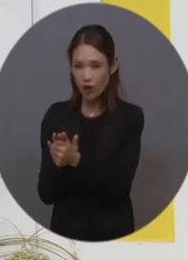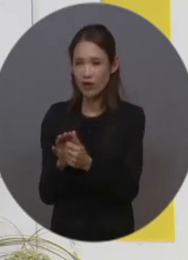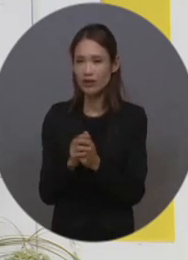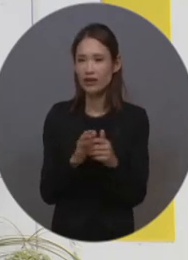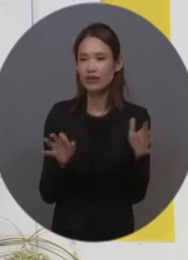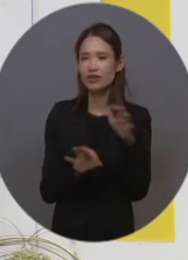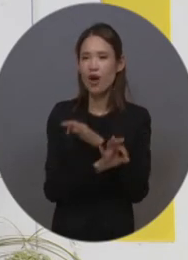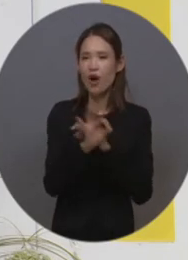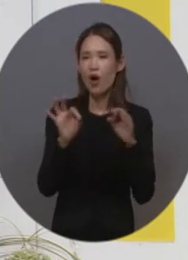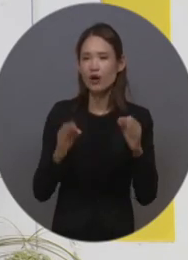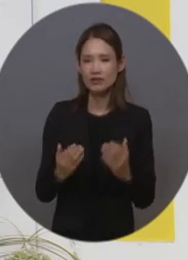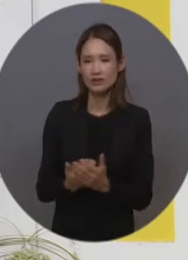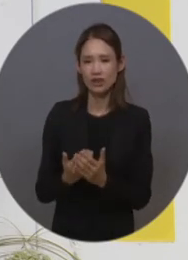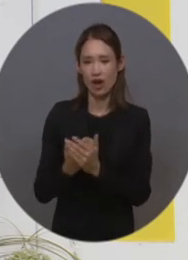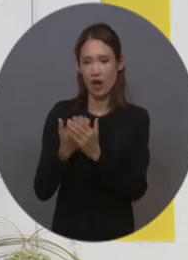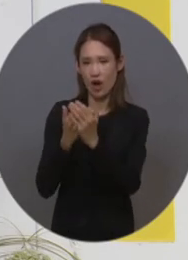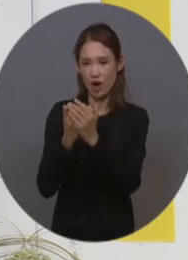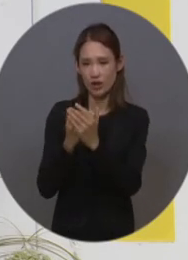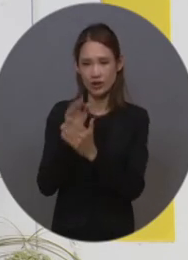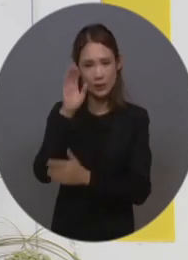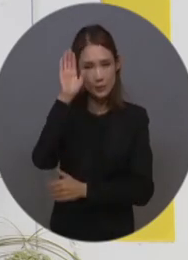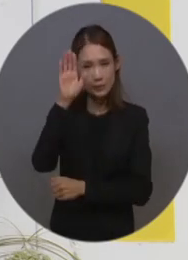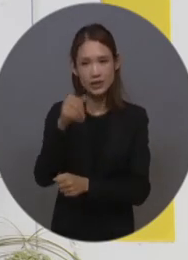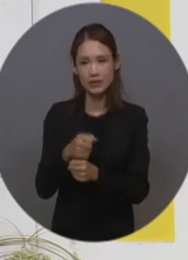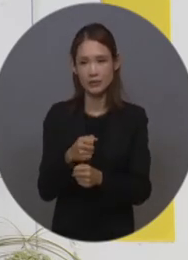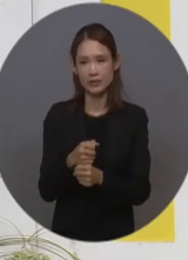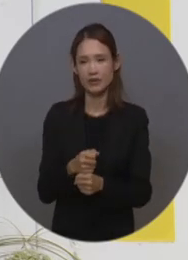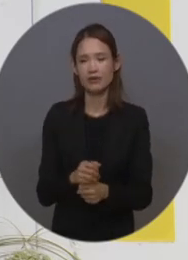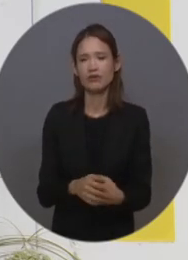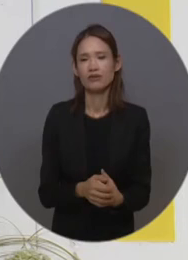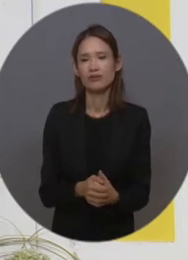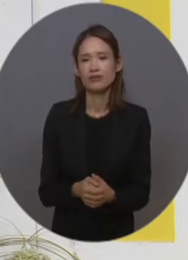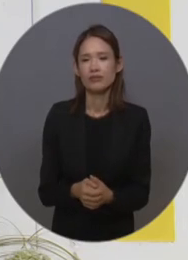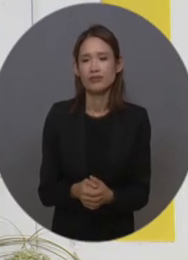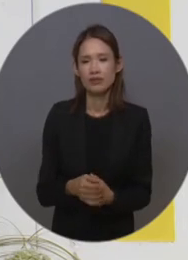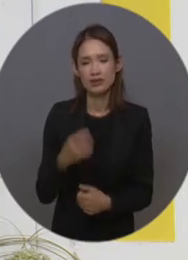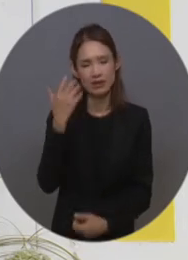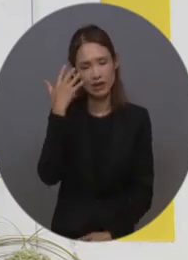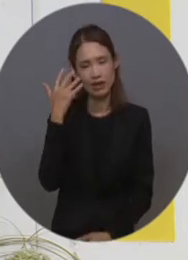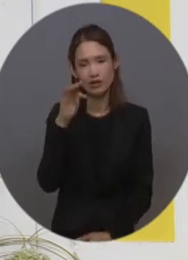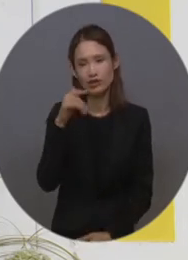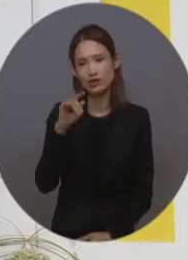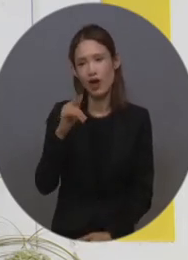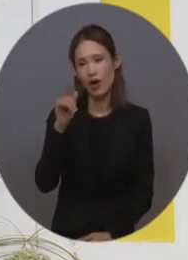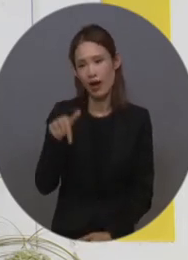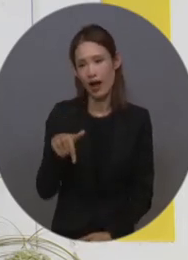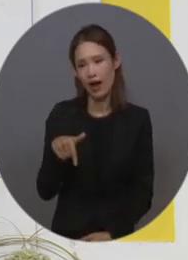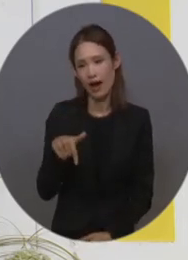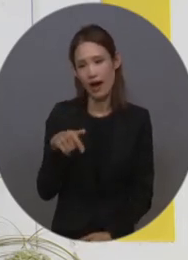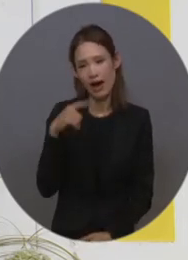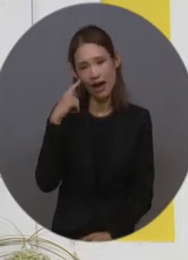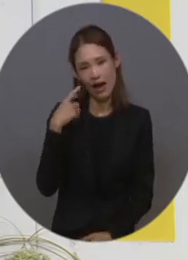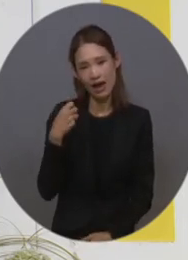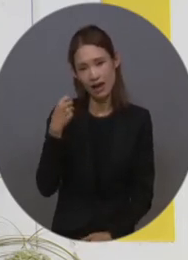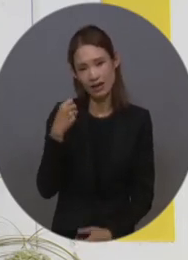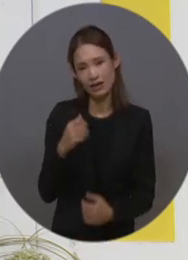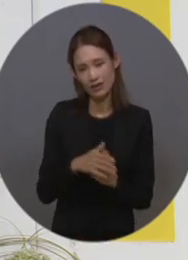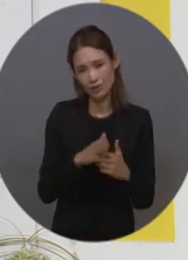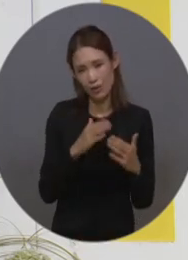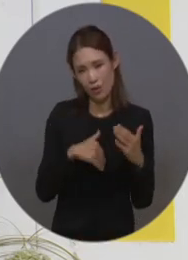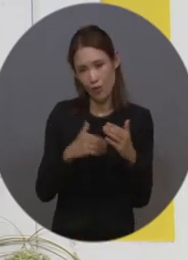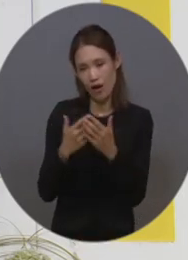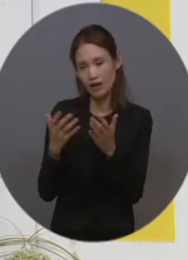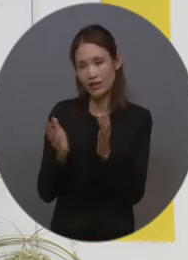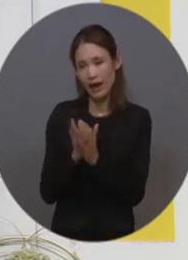경제를 성장시켜서 미래를 만들고 네. 이러한 그 철학이죠. 말하자면 그 공화당의